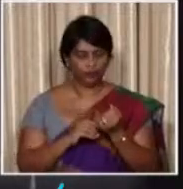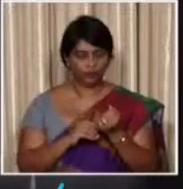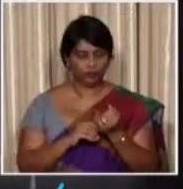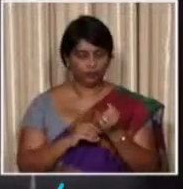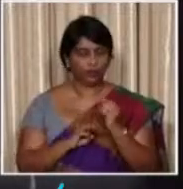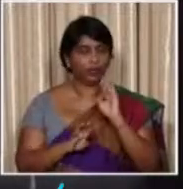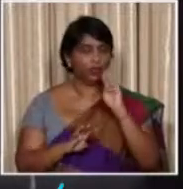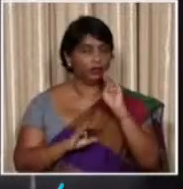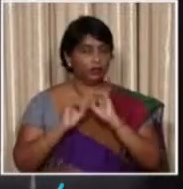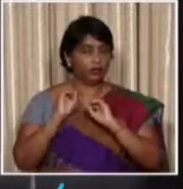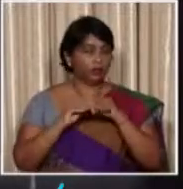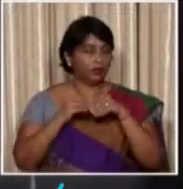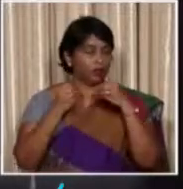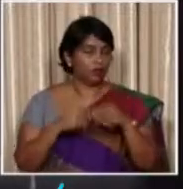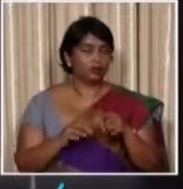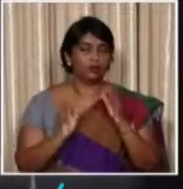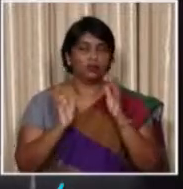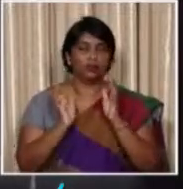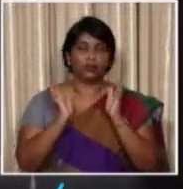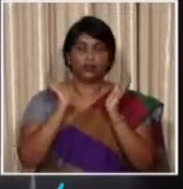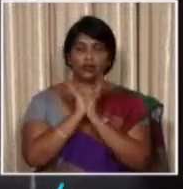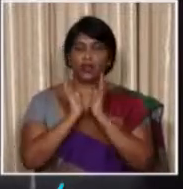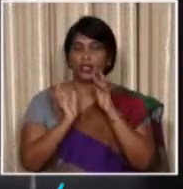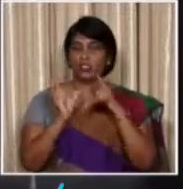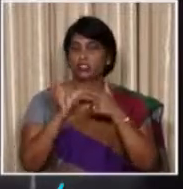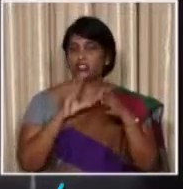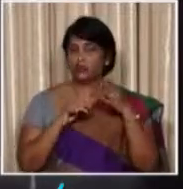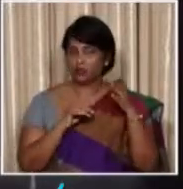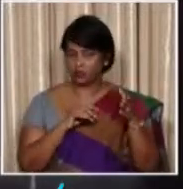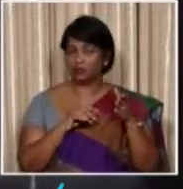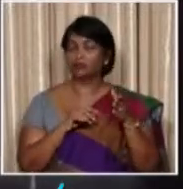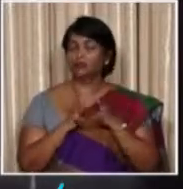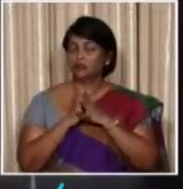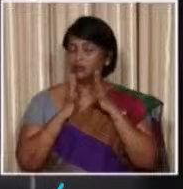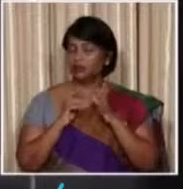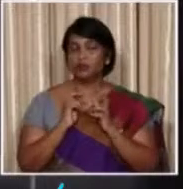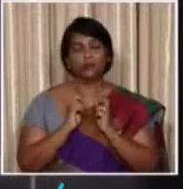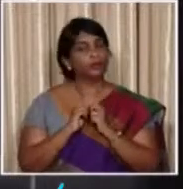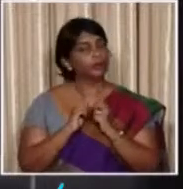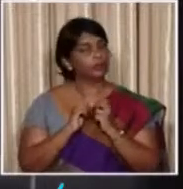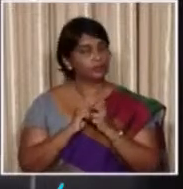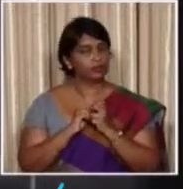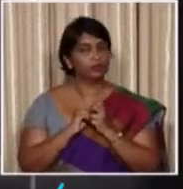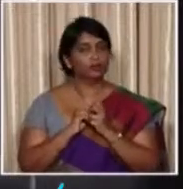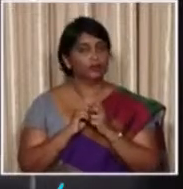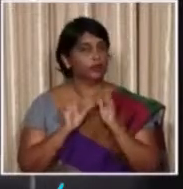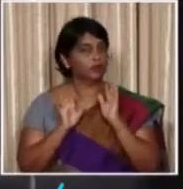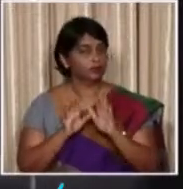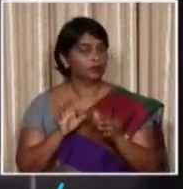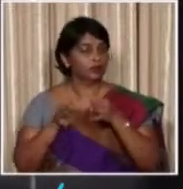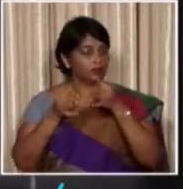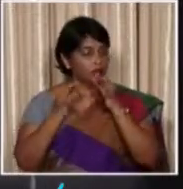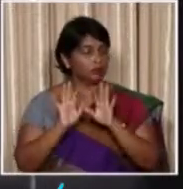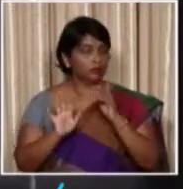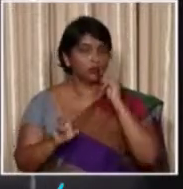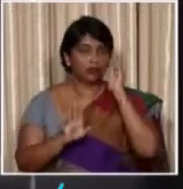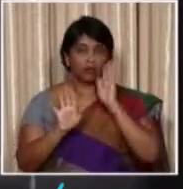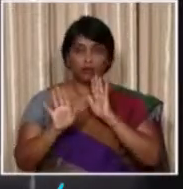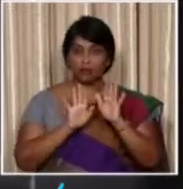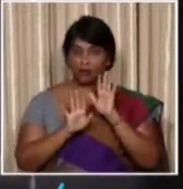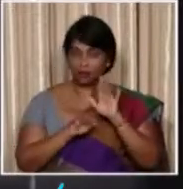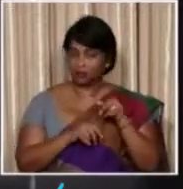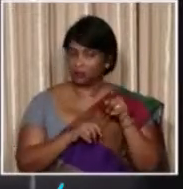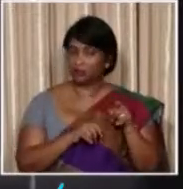40% විනාශ කරනවා වනජීවීන්. එතකොට මේක ඉතා බරපතල තත්ත්වයක්. නමුත් මේක හරියට කළමනාකරණය කරනවා